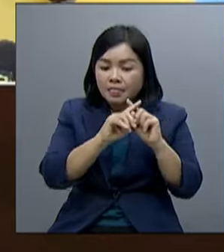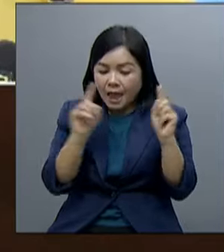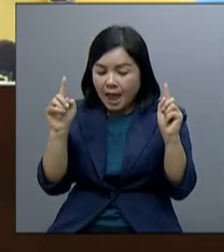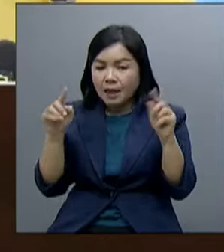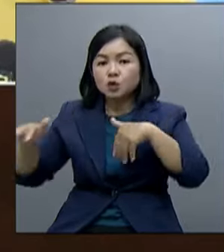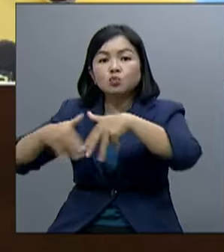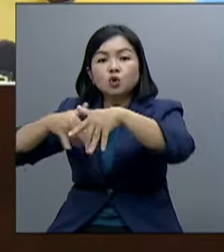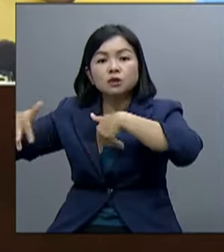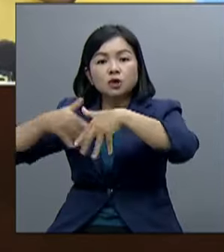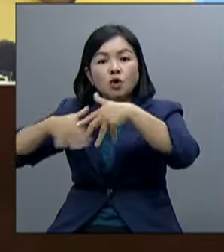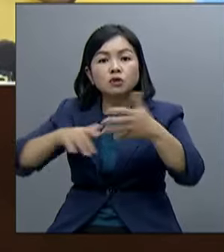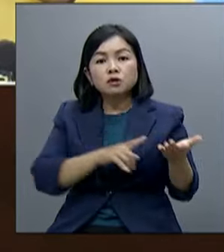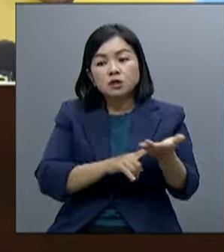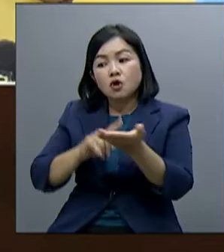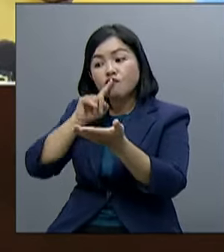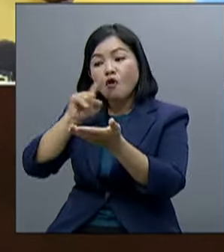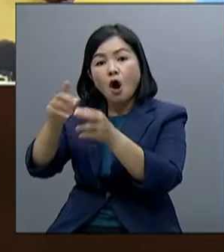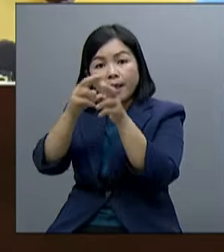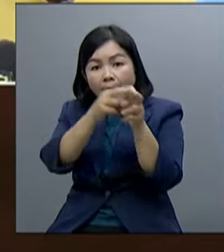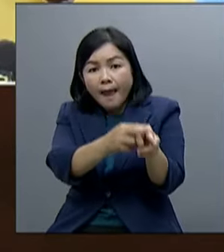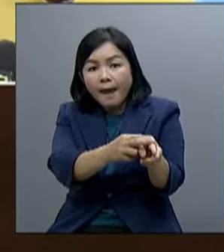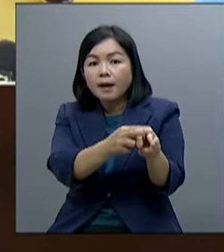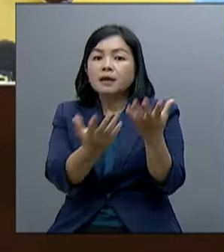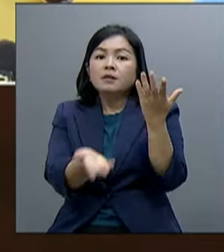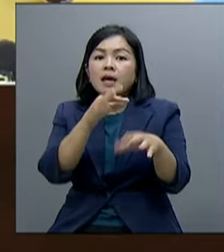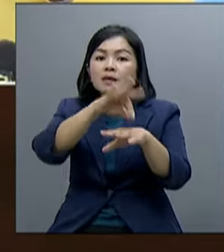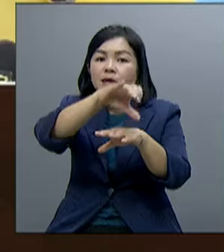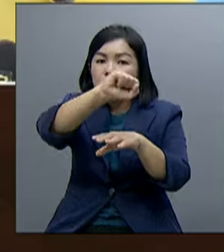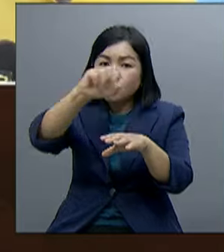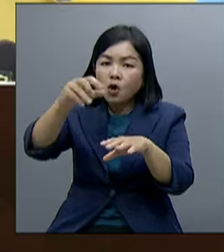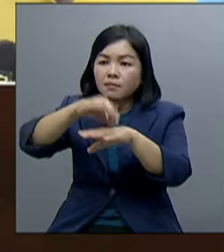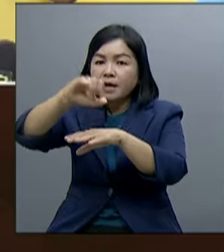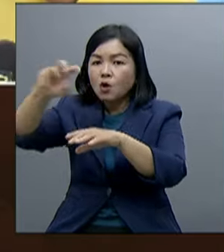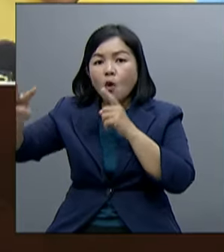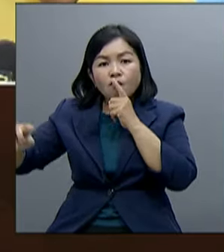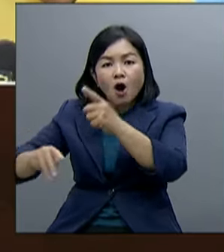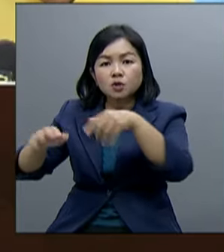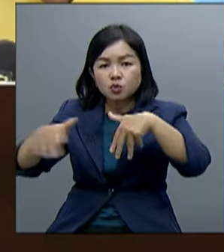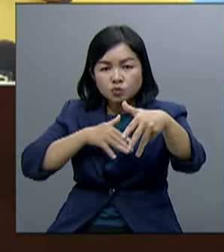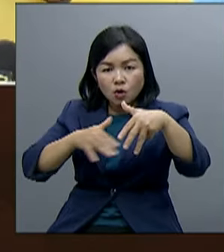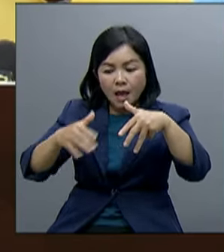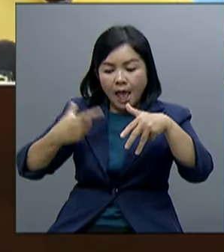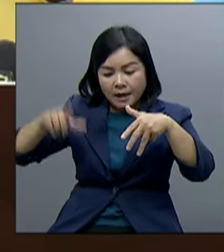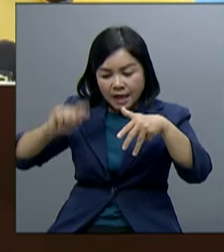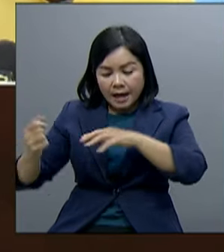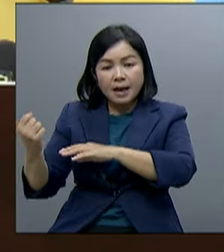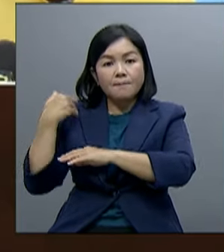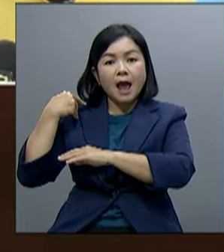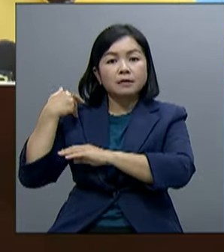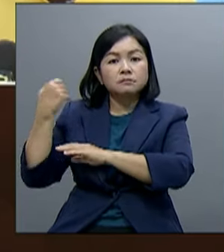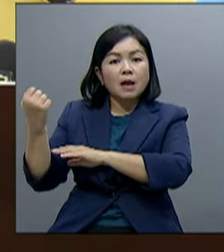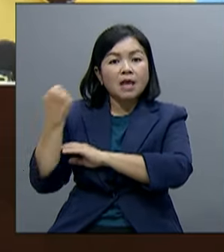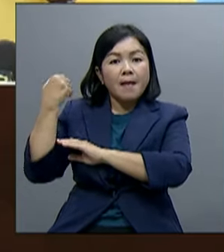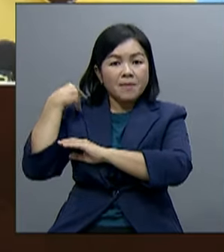ชนฟ้องเองไม่ว่าจะเป็นสสสวเนี่ยศาลมีอำนาจออก